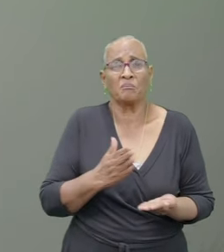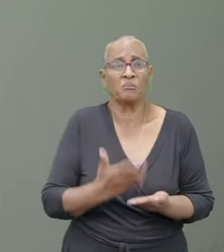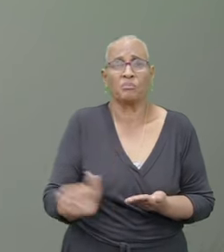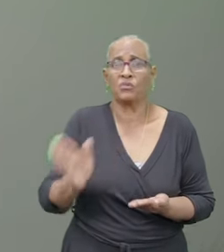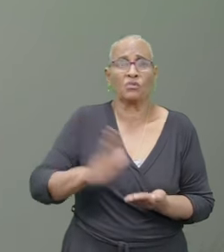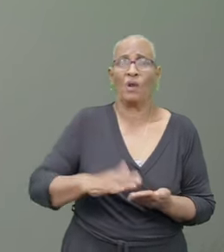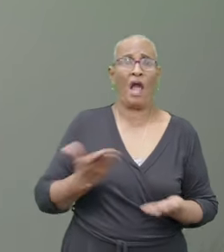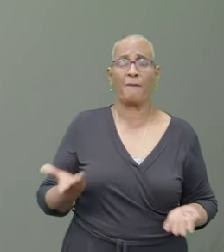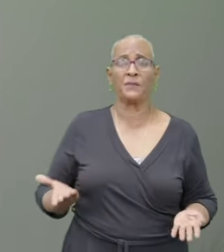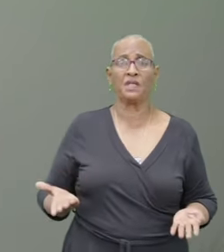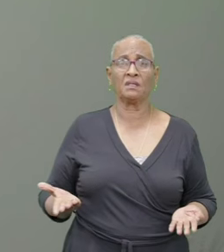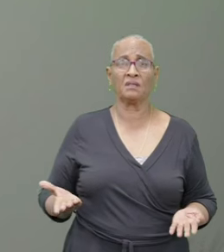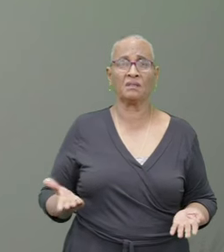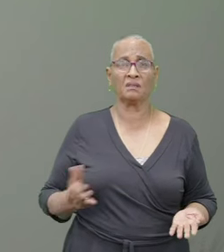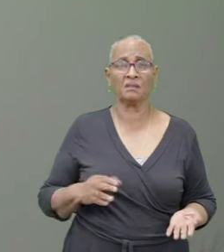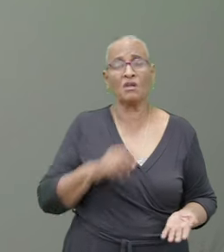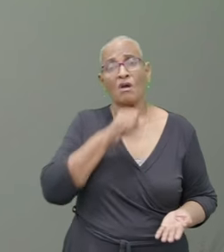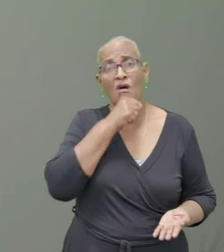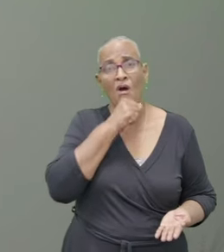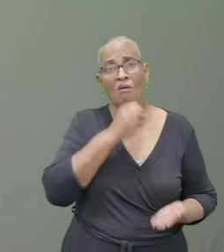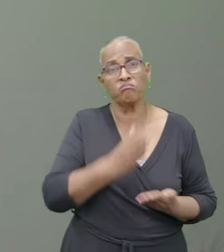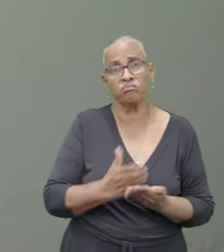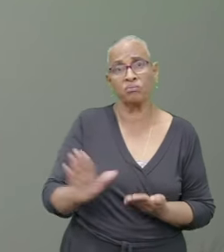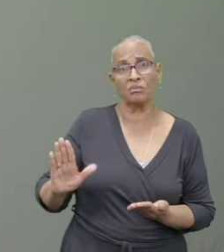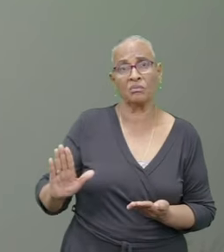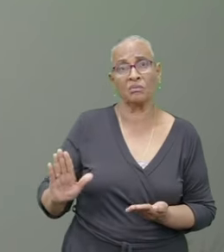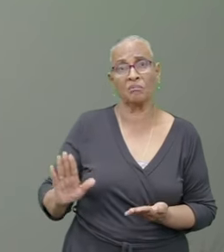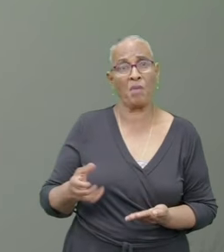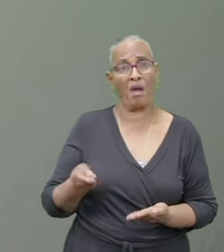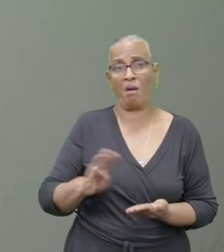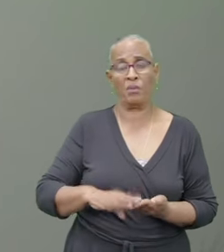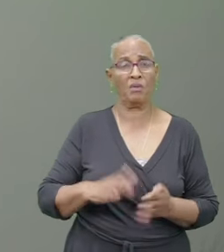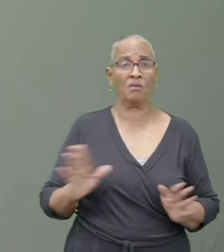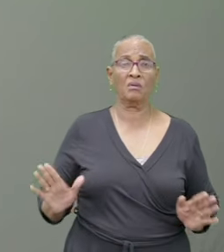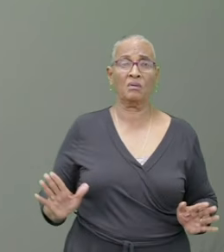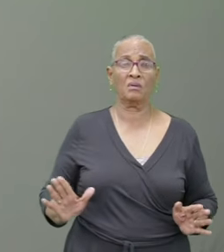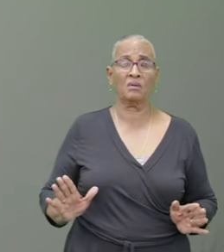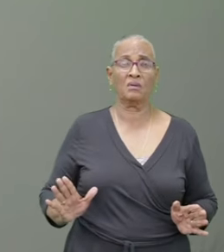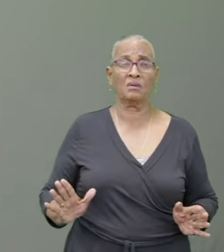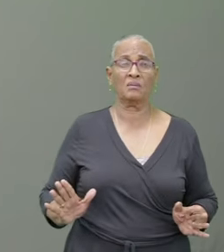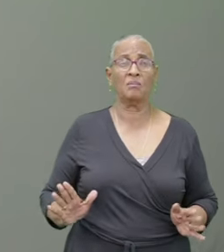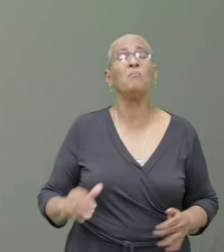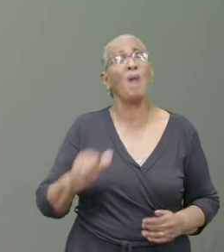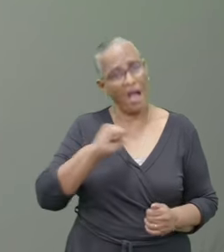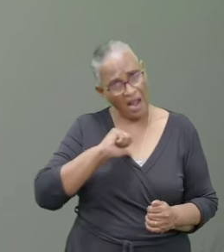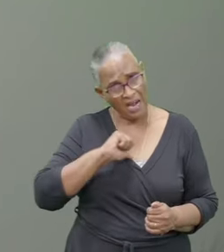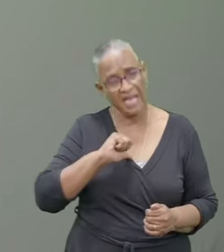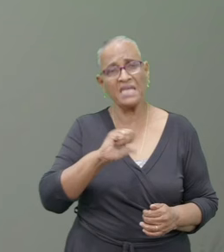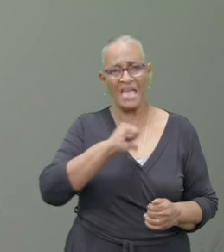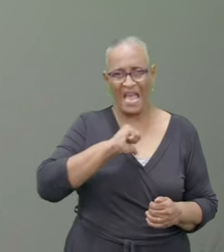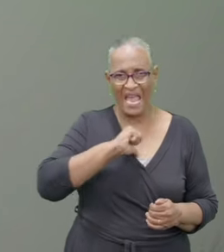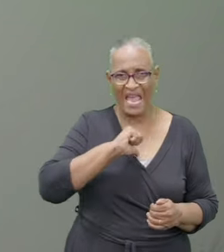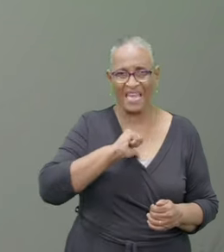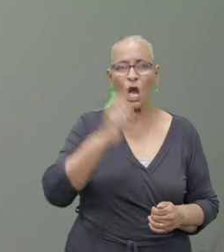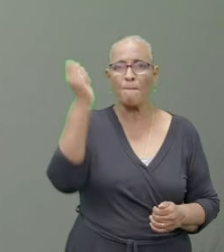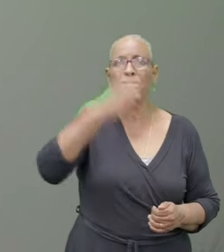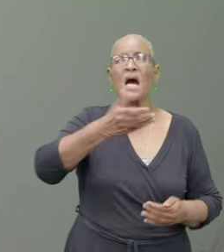geen enkele, dan bent u aangewezen op uw bezoldiging.